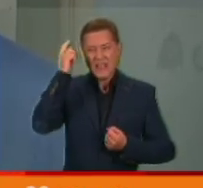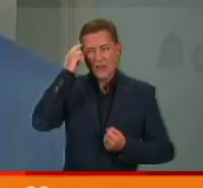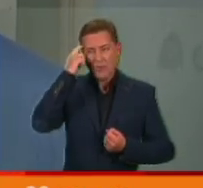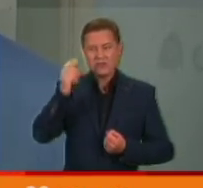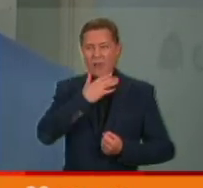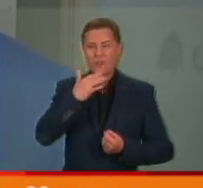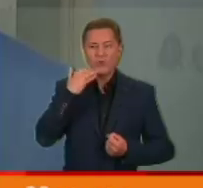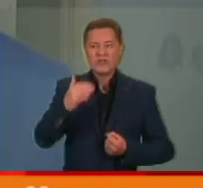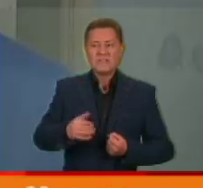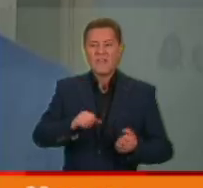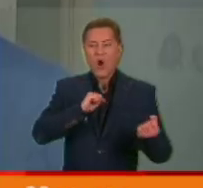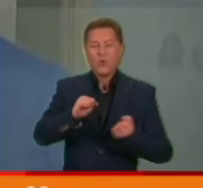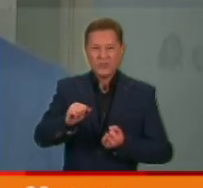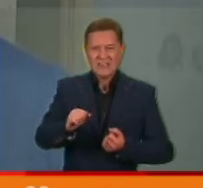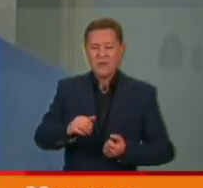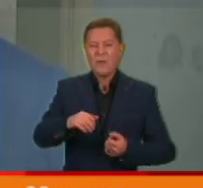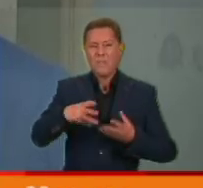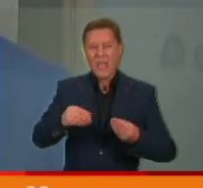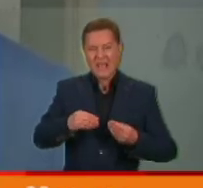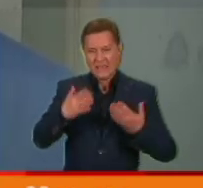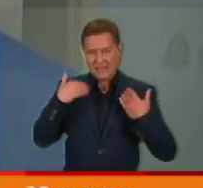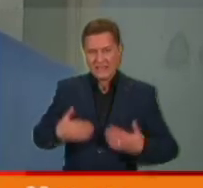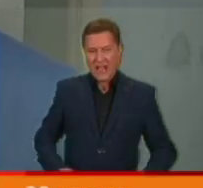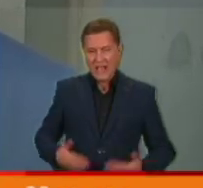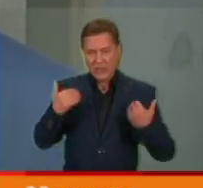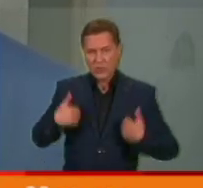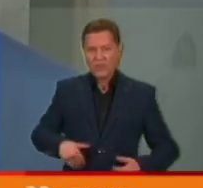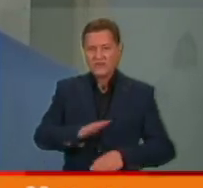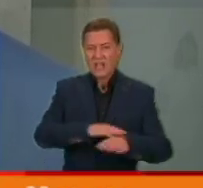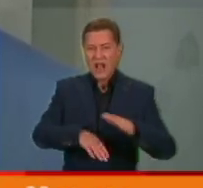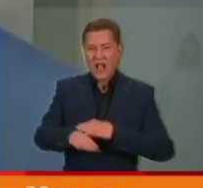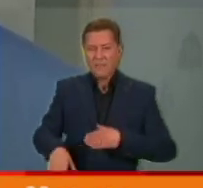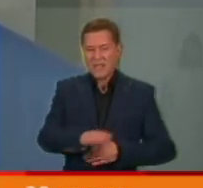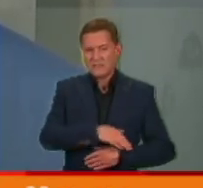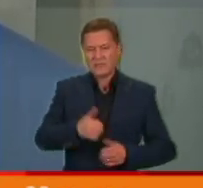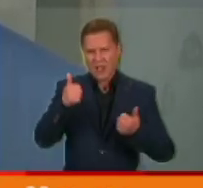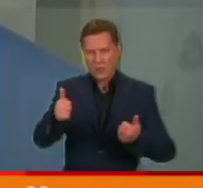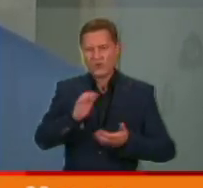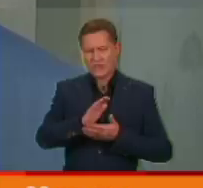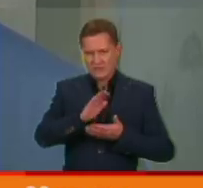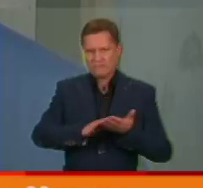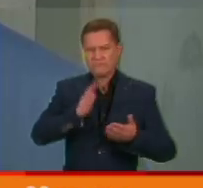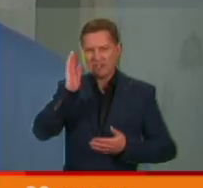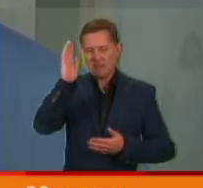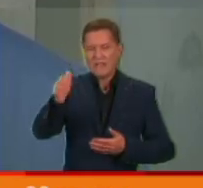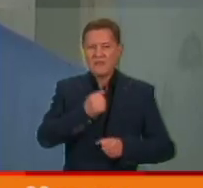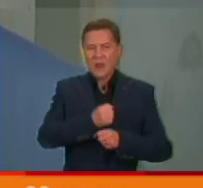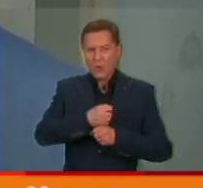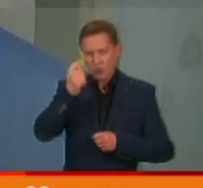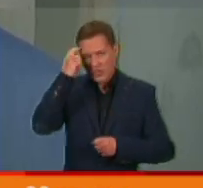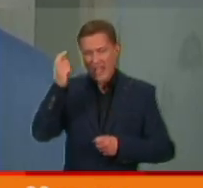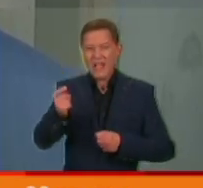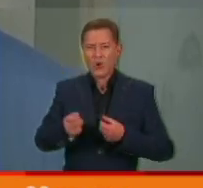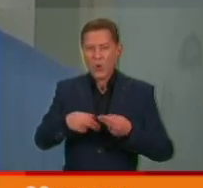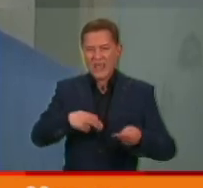ушибы мягких тканей туловища, конечностей. Довольно оптимистичные перспективы. Мы занимаемся, работает нейрохирургия, работает